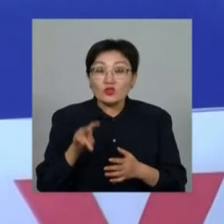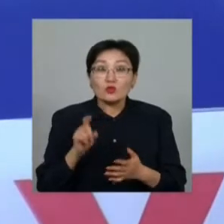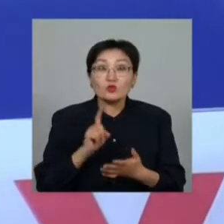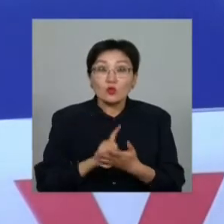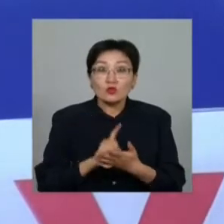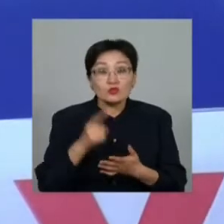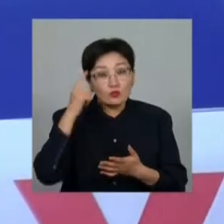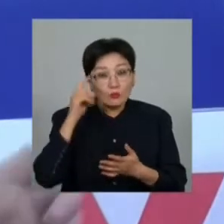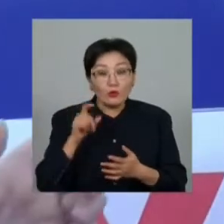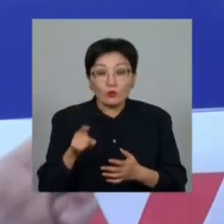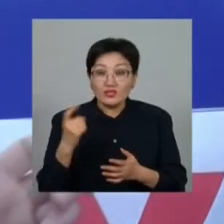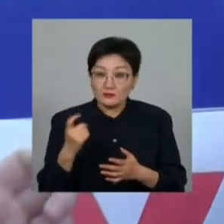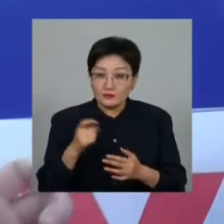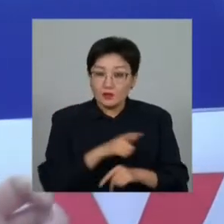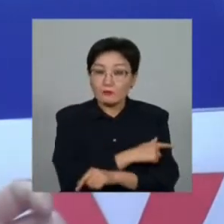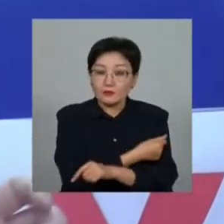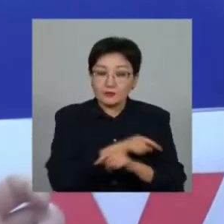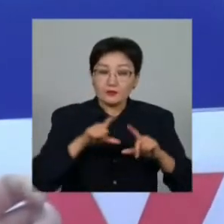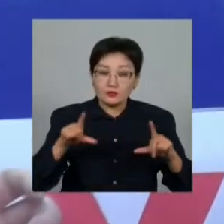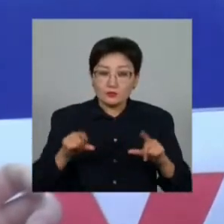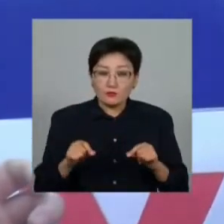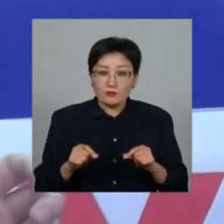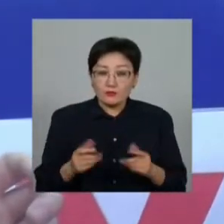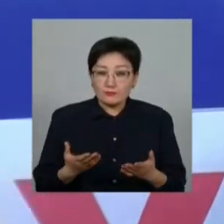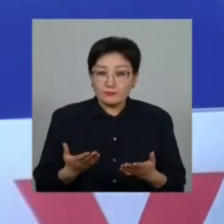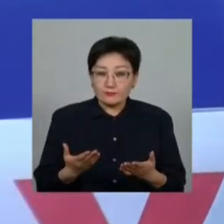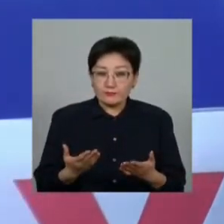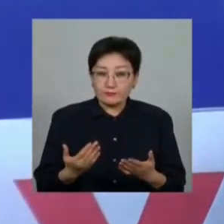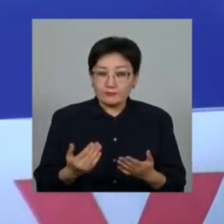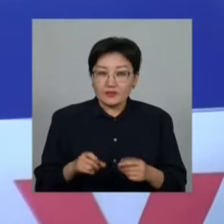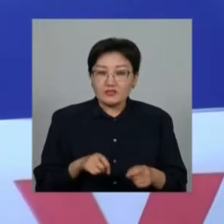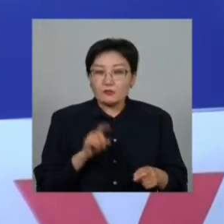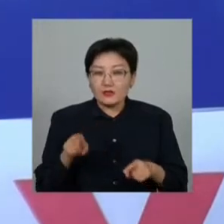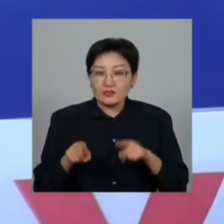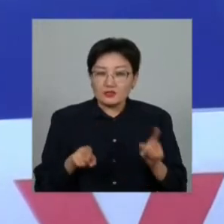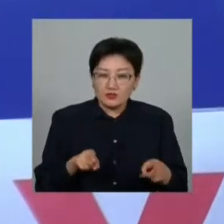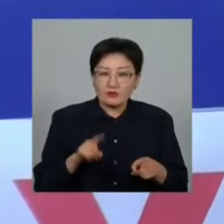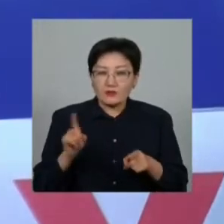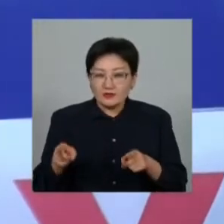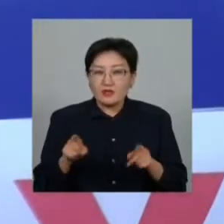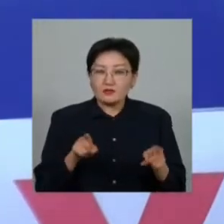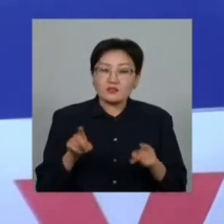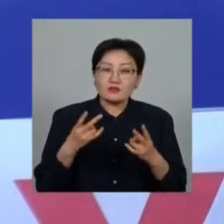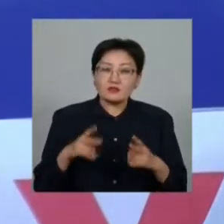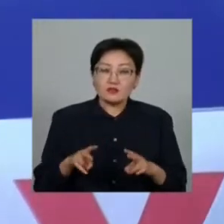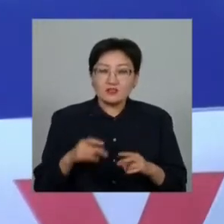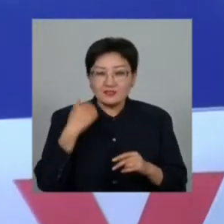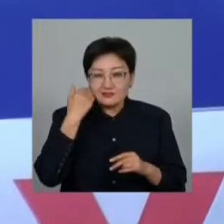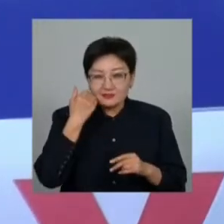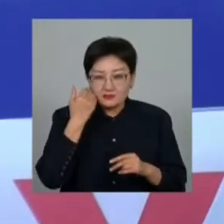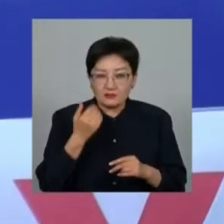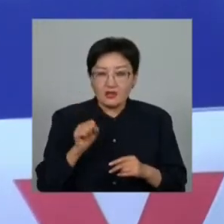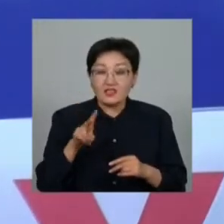больнице поймать он хотя аким улицах перекидывать погиб приклад вот это спит на alpa